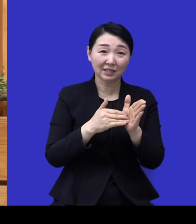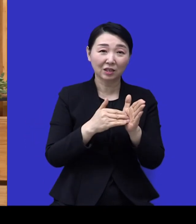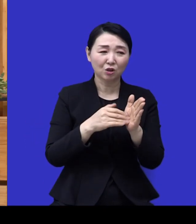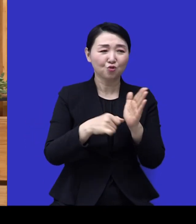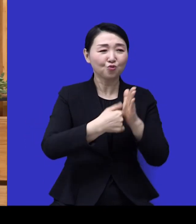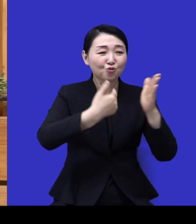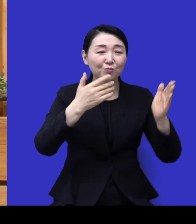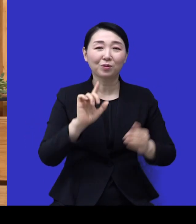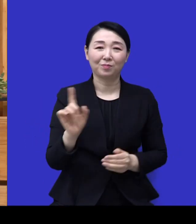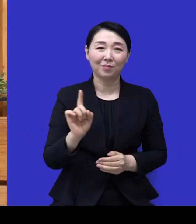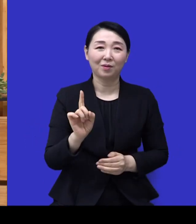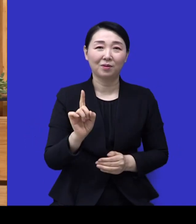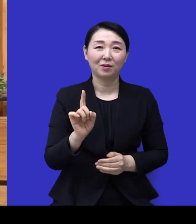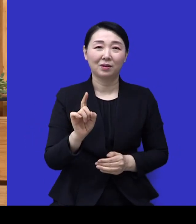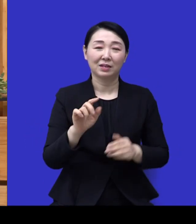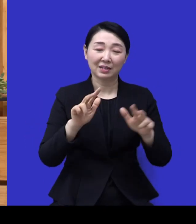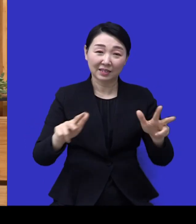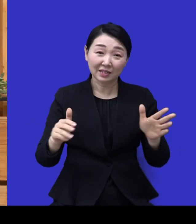인지도와 지금까지의